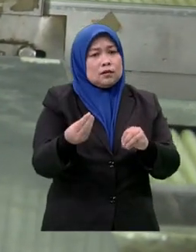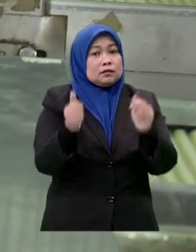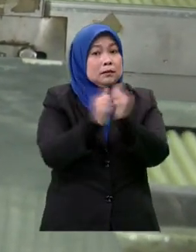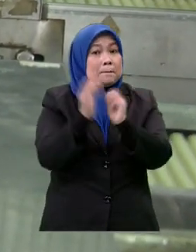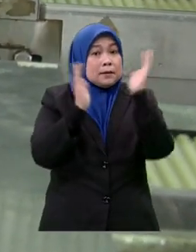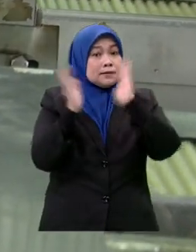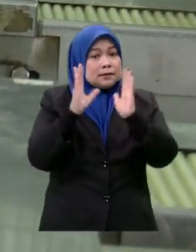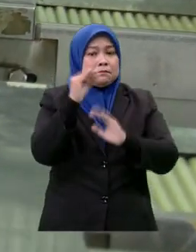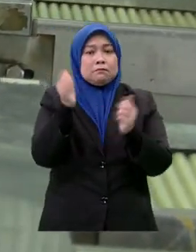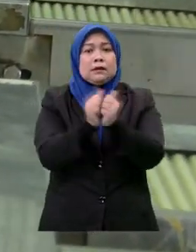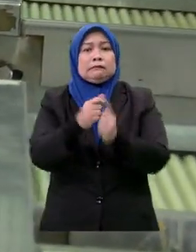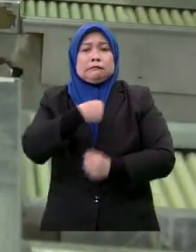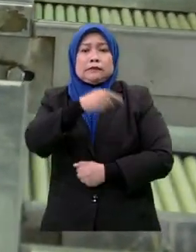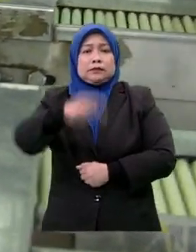harga di negara